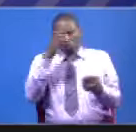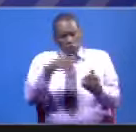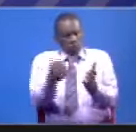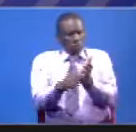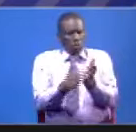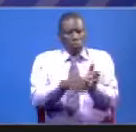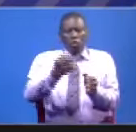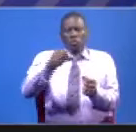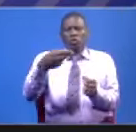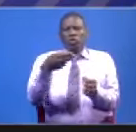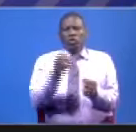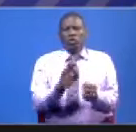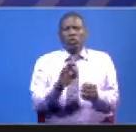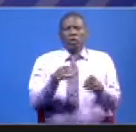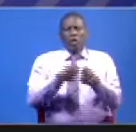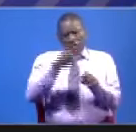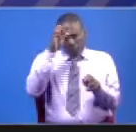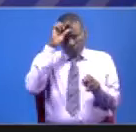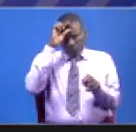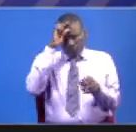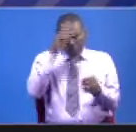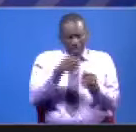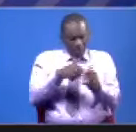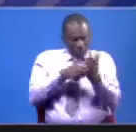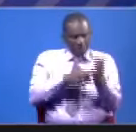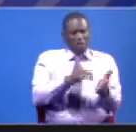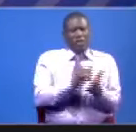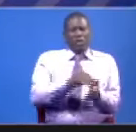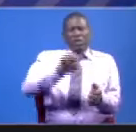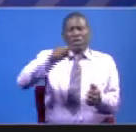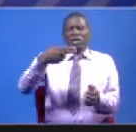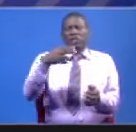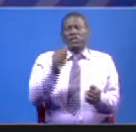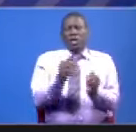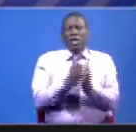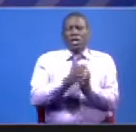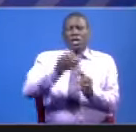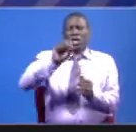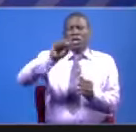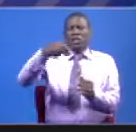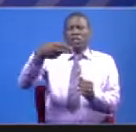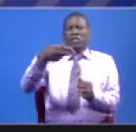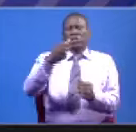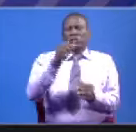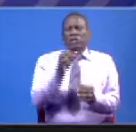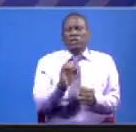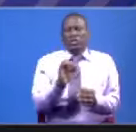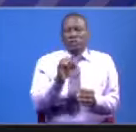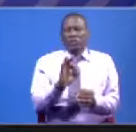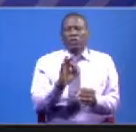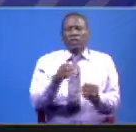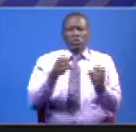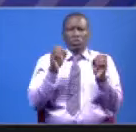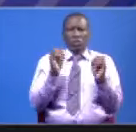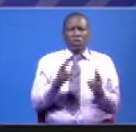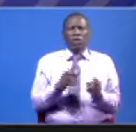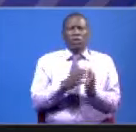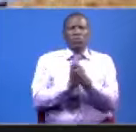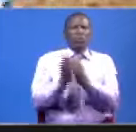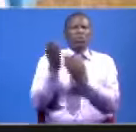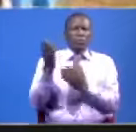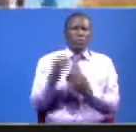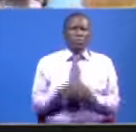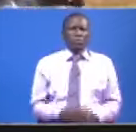huku serikali ikisisitiza kuwa SHA na SHIF ziko imara. Mwanahabari wetu wa afya na sayansi Bridget Ngana na maelezo zaidi.